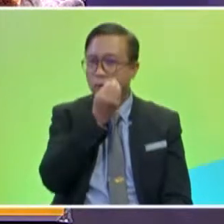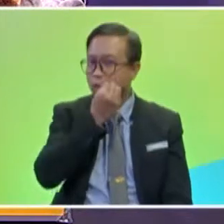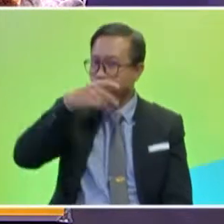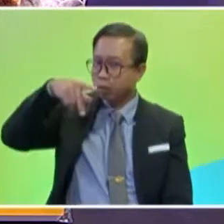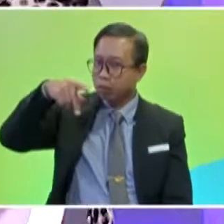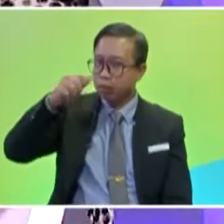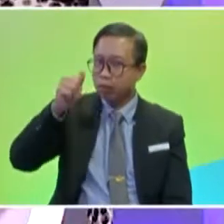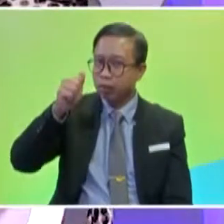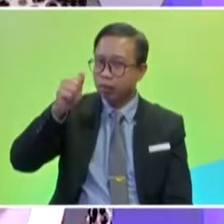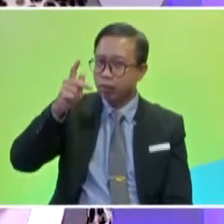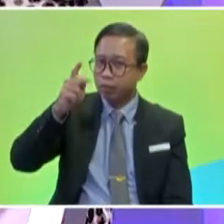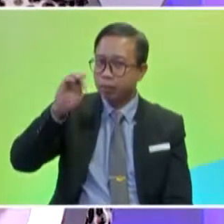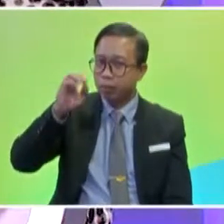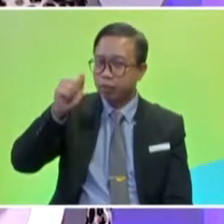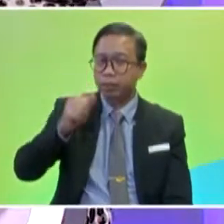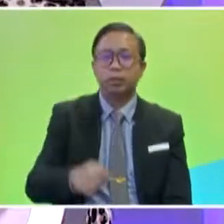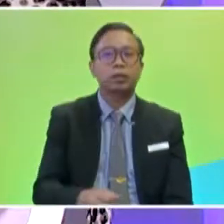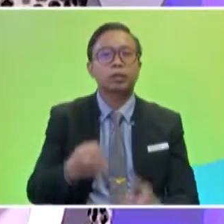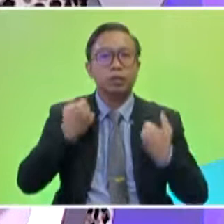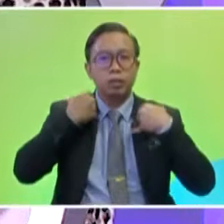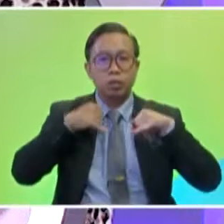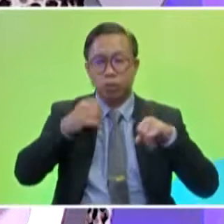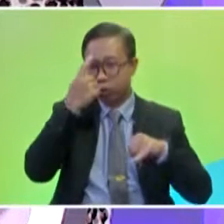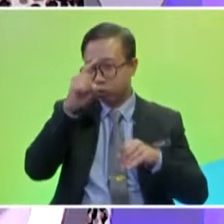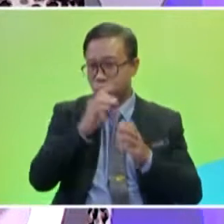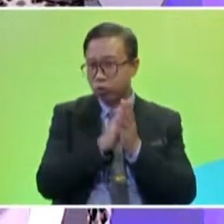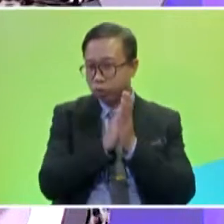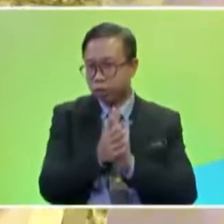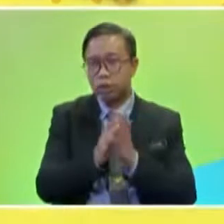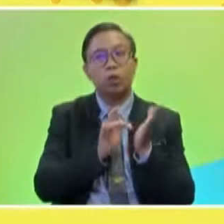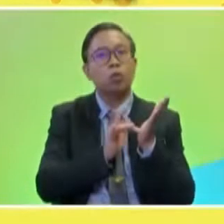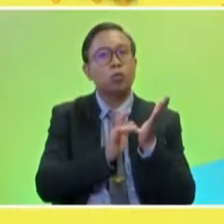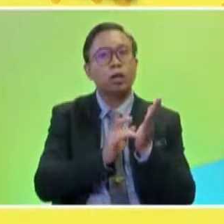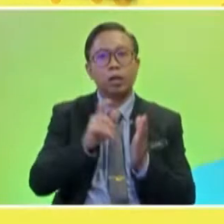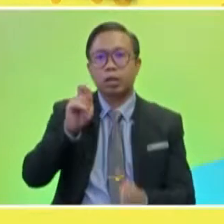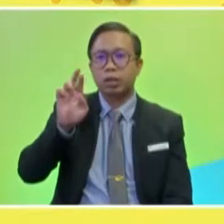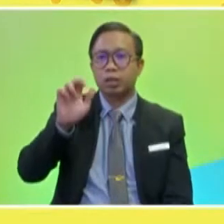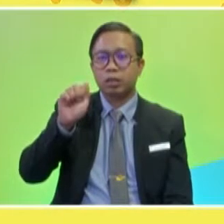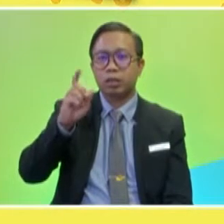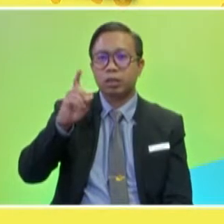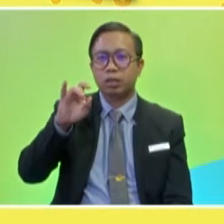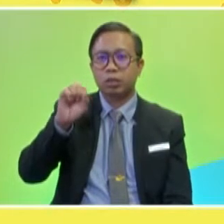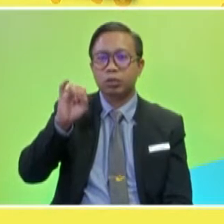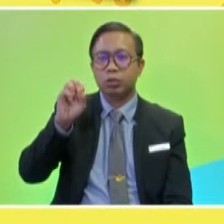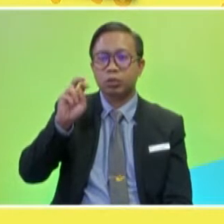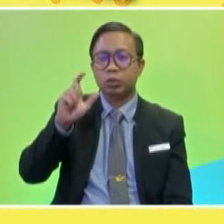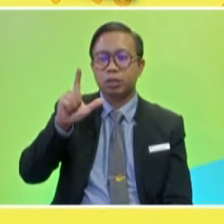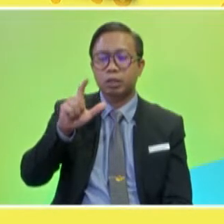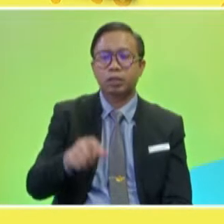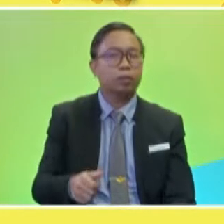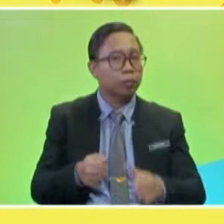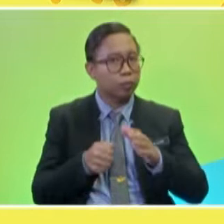dihubungi revisi azadi dijual untuk dijadikan obat tradisional oke juga diburu